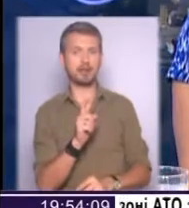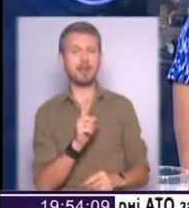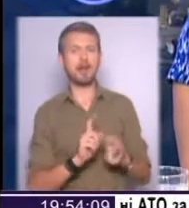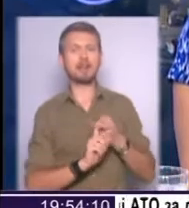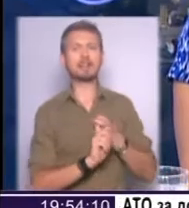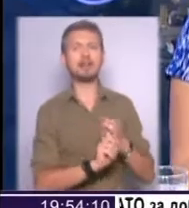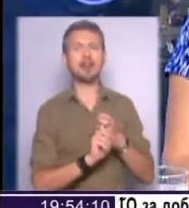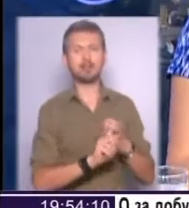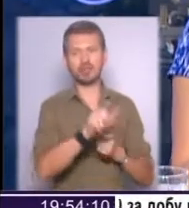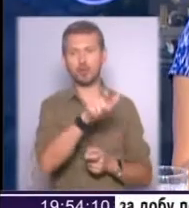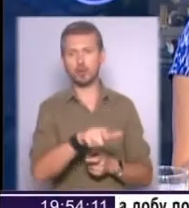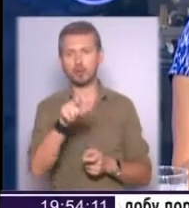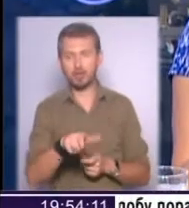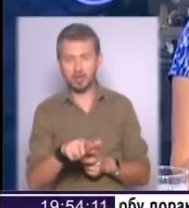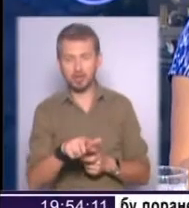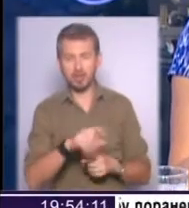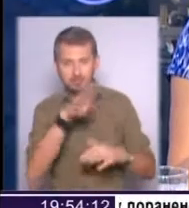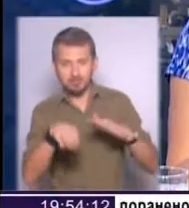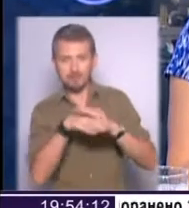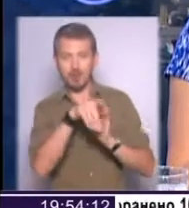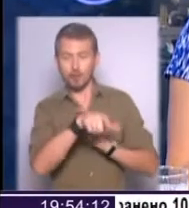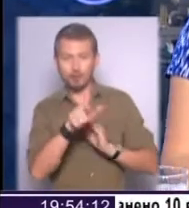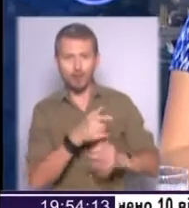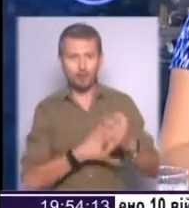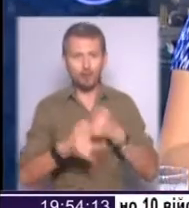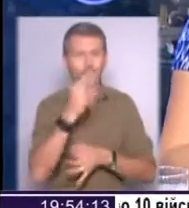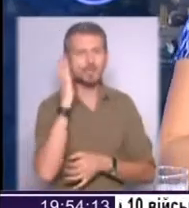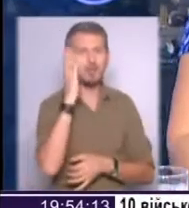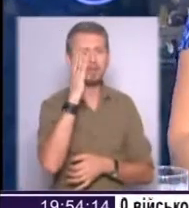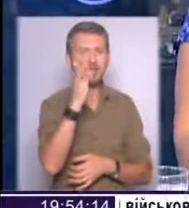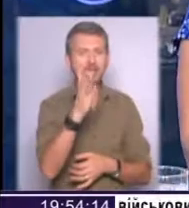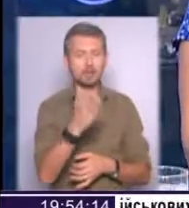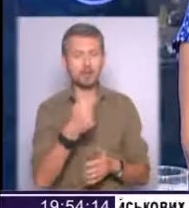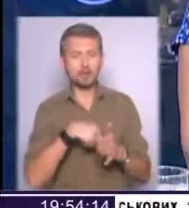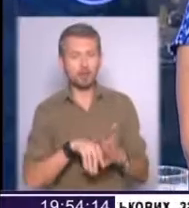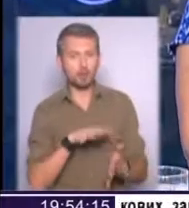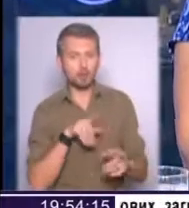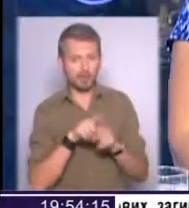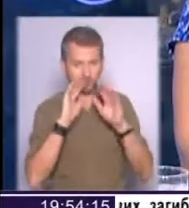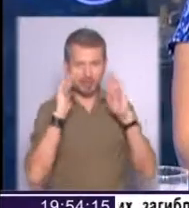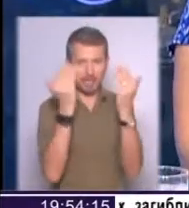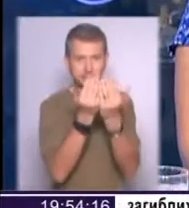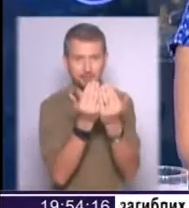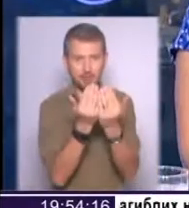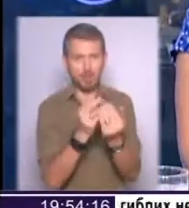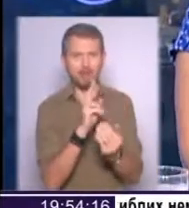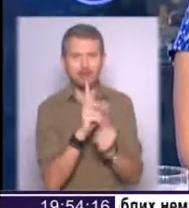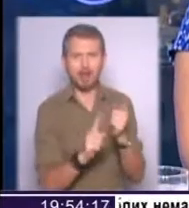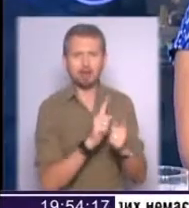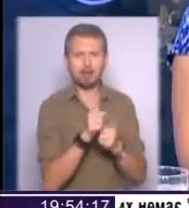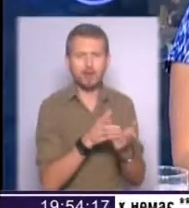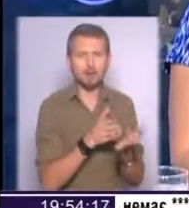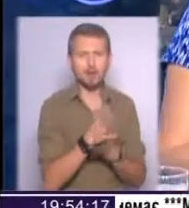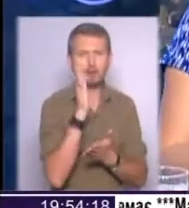залежними людьми обговорювати перспективи, тобто буде такими закритими. Знаєте, як реформувати галузь, ми